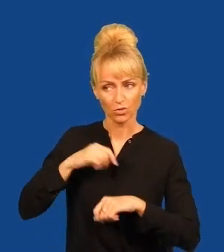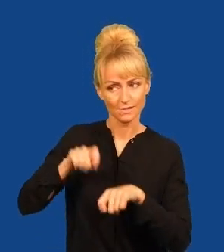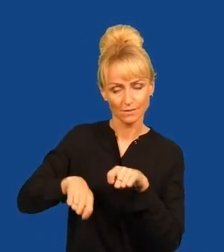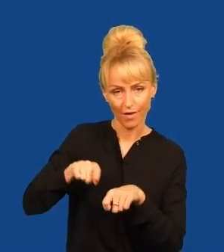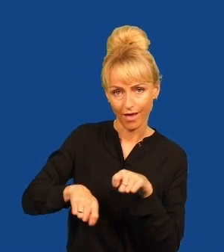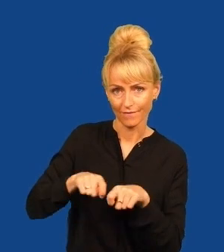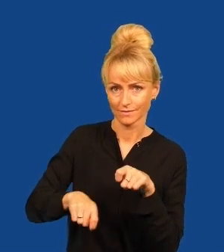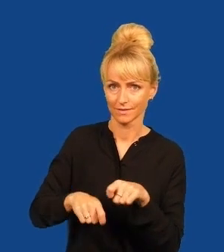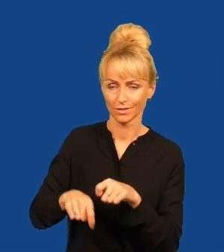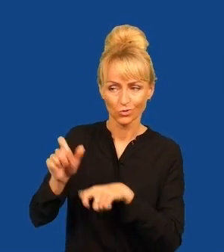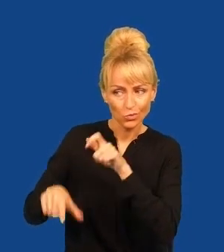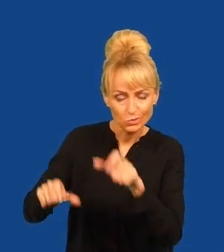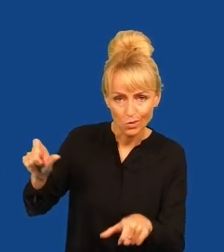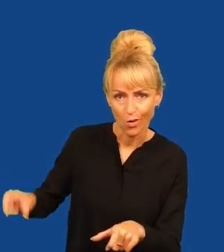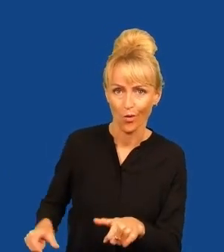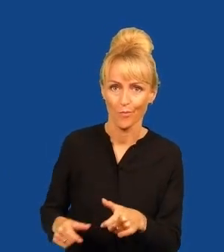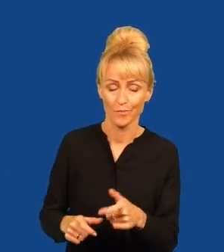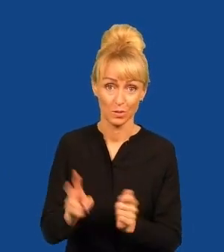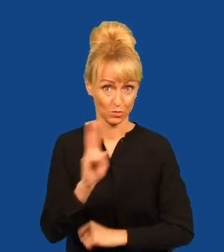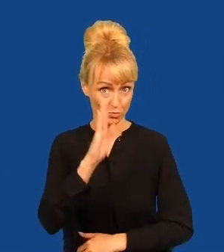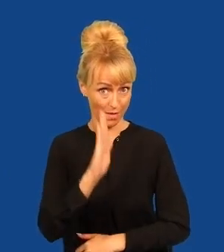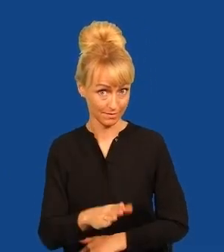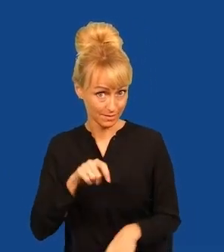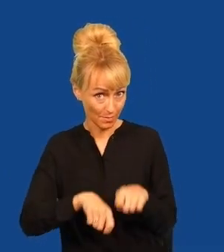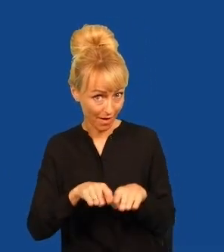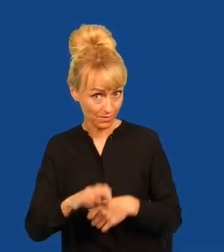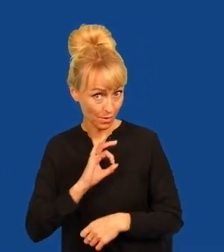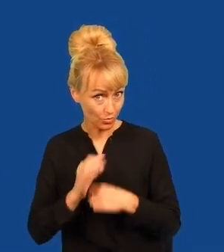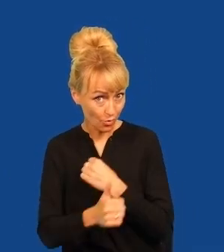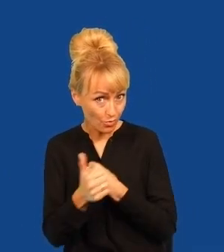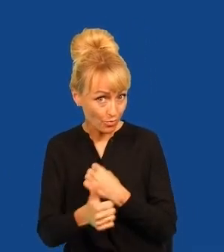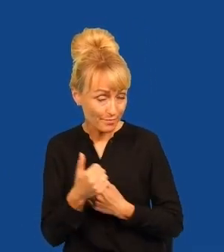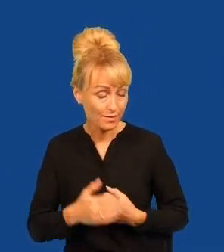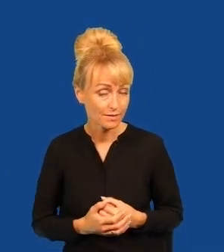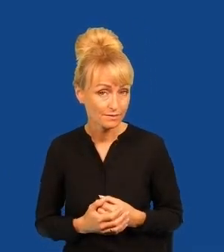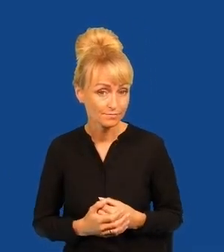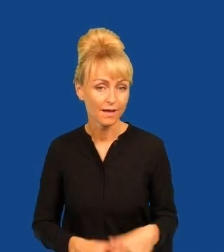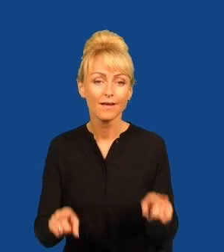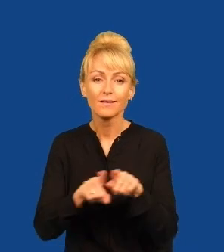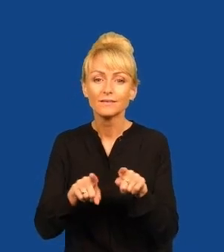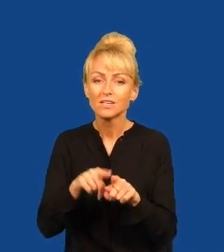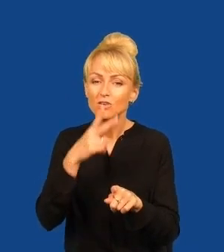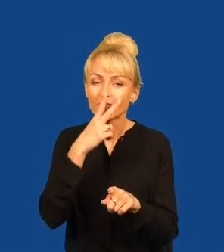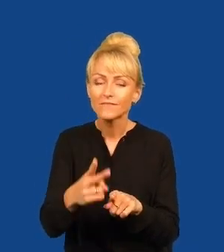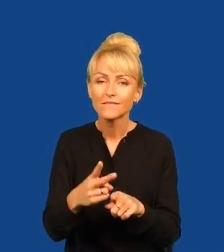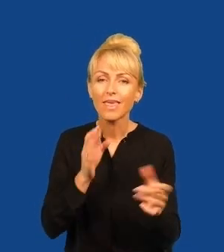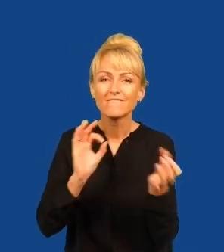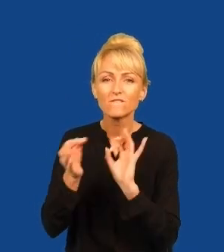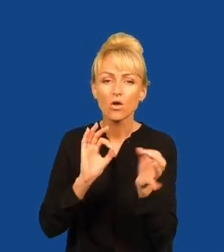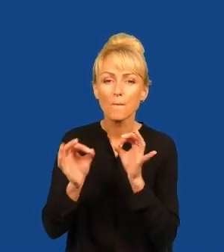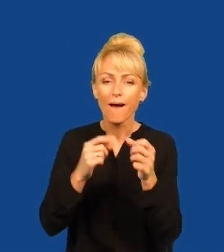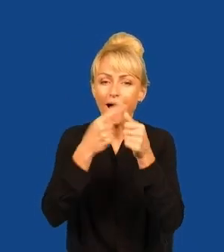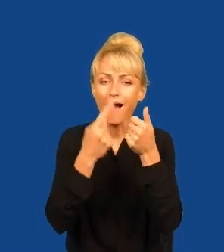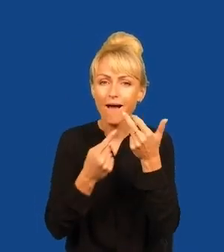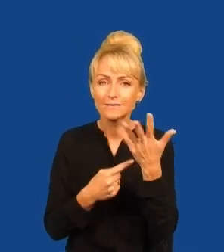kontroli będzie ktoś sprawdzał nasz dokument. Pokazujemy jasno, jakie dane zostaną przekazane i komu. Nie tylko